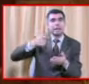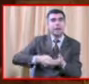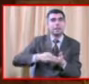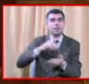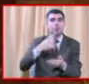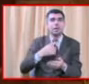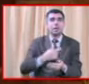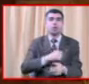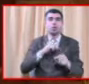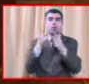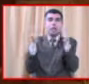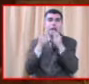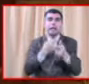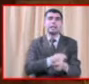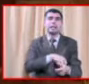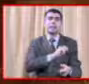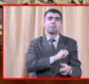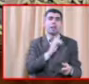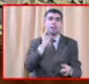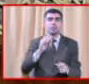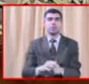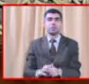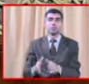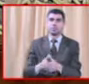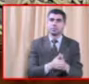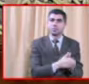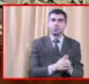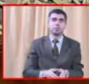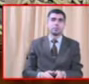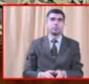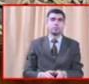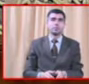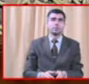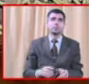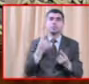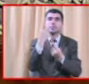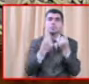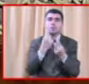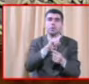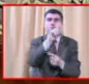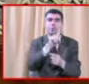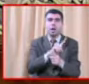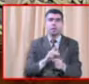الشركة الإسبانية. شكرا السيد، يعني السيد الوزير. تعقيب السيد نائب تفضل.